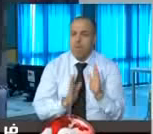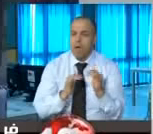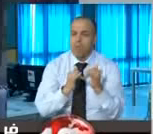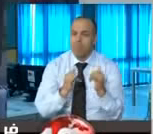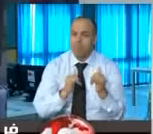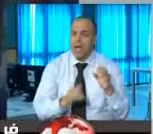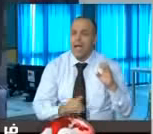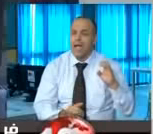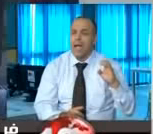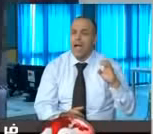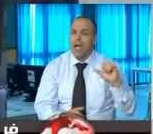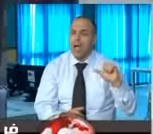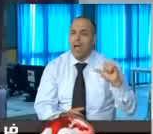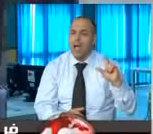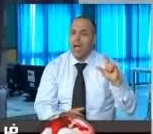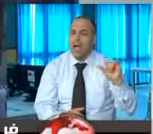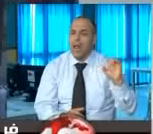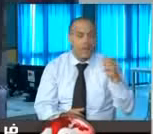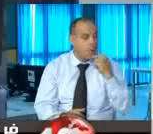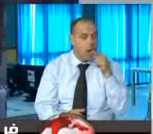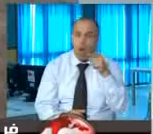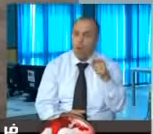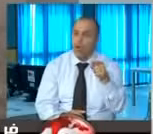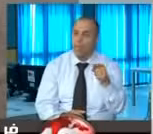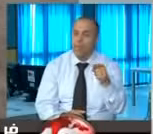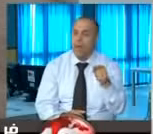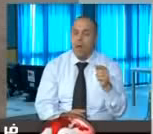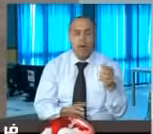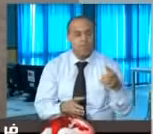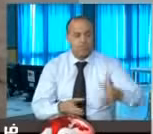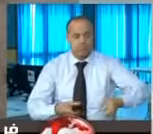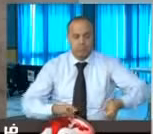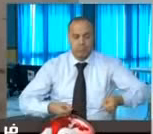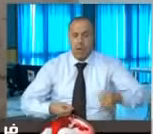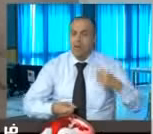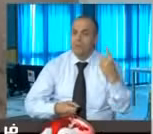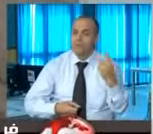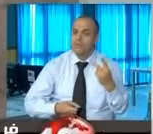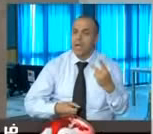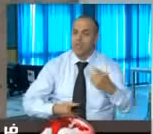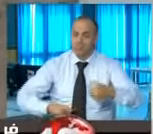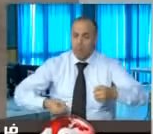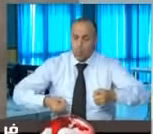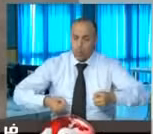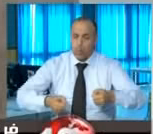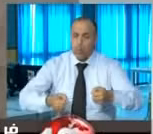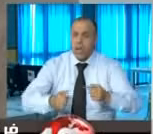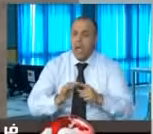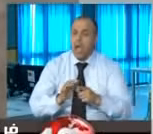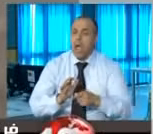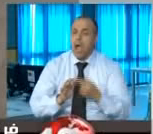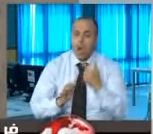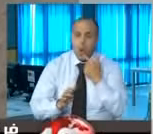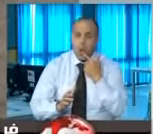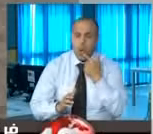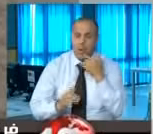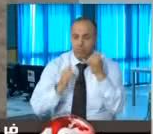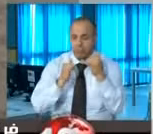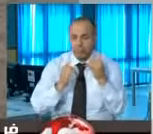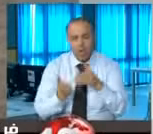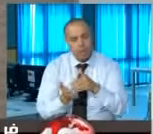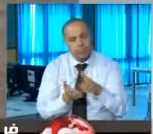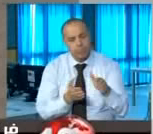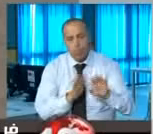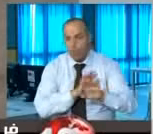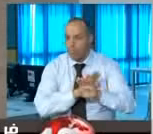كالي، يتدافعون ويحثون الخطى محملين بأمتعتهم وحقائبهم في أول عملية إخلاء غير